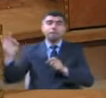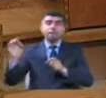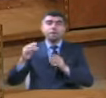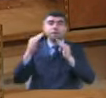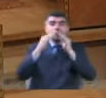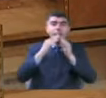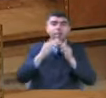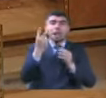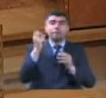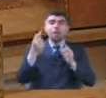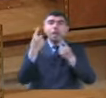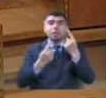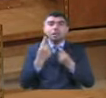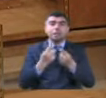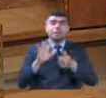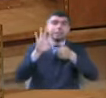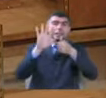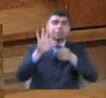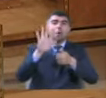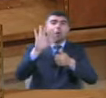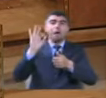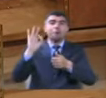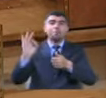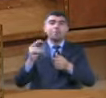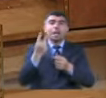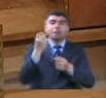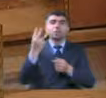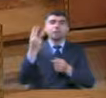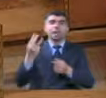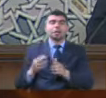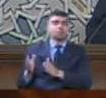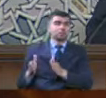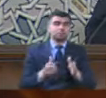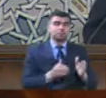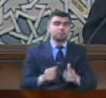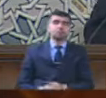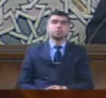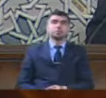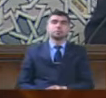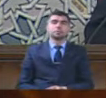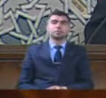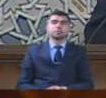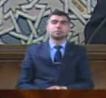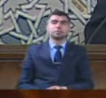في 2011 إلى 650 ألف وحدة في 2013. وشكرا. شكرا. تعقيب.